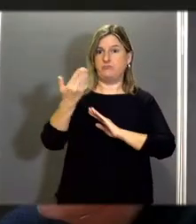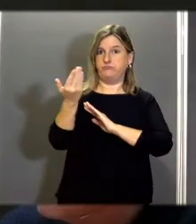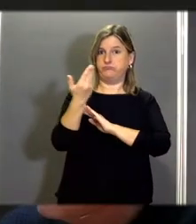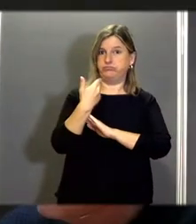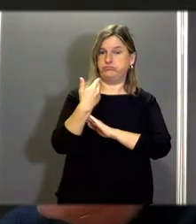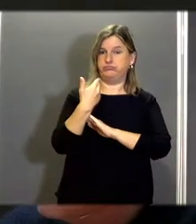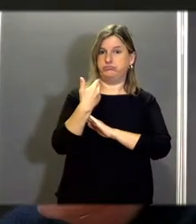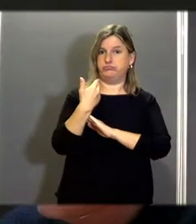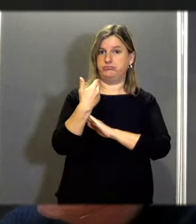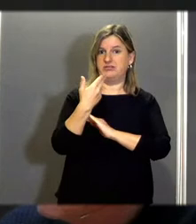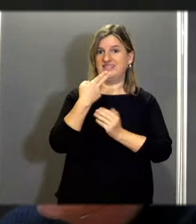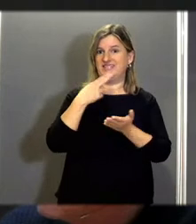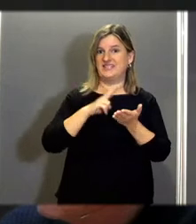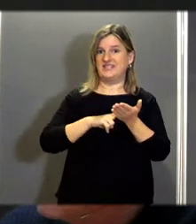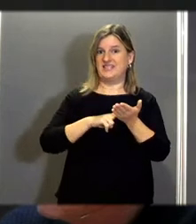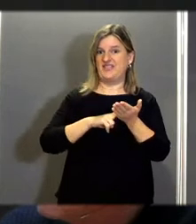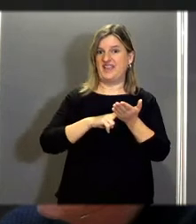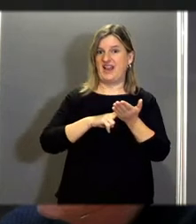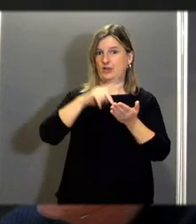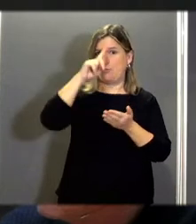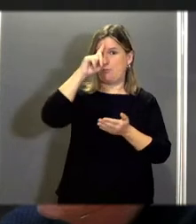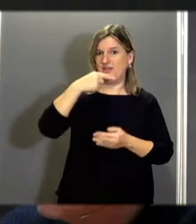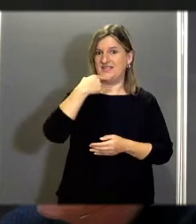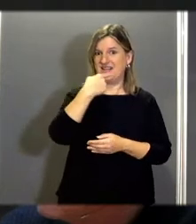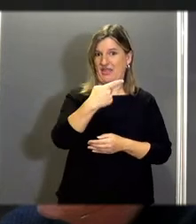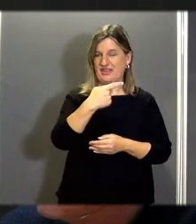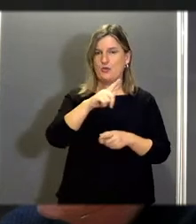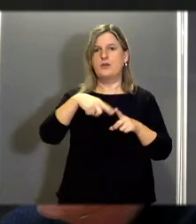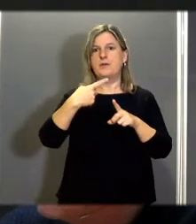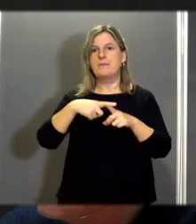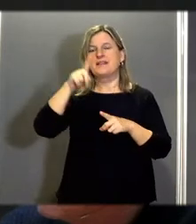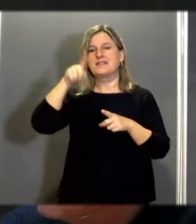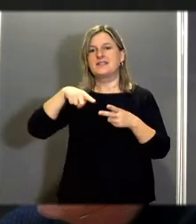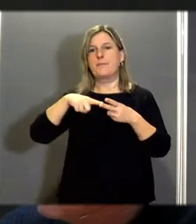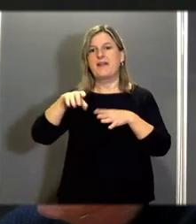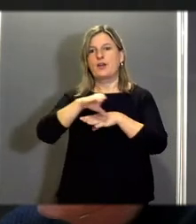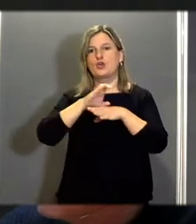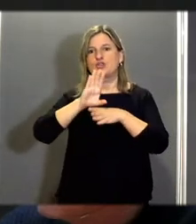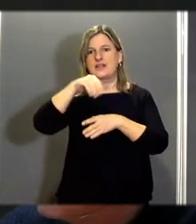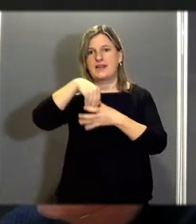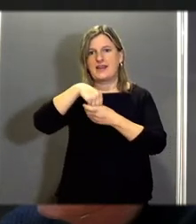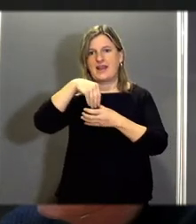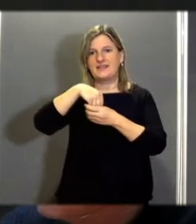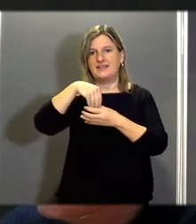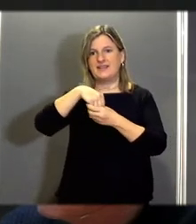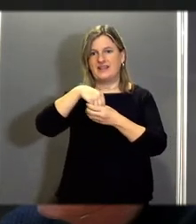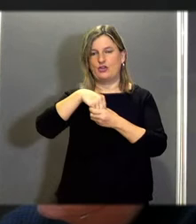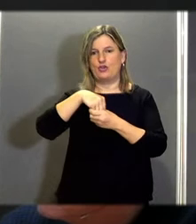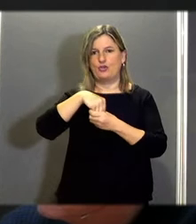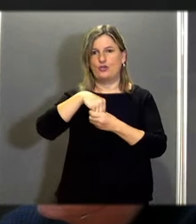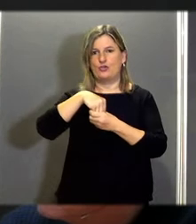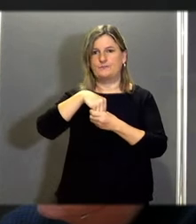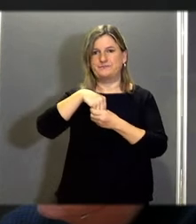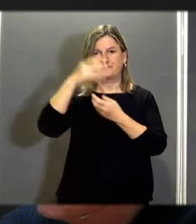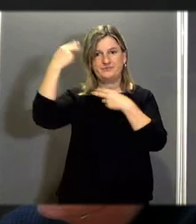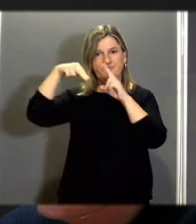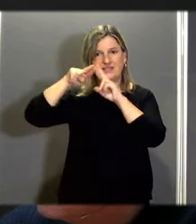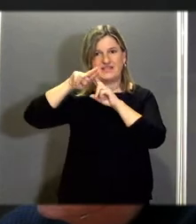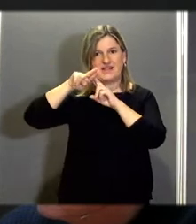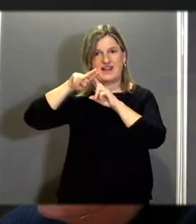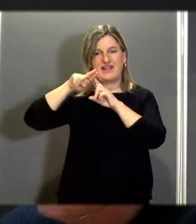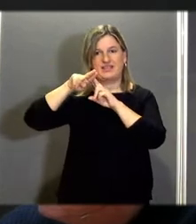segons els sindicats de policia, segons fins i tot la Conselleria d'Interior de la